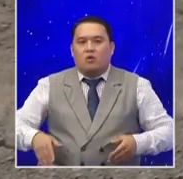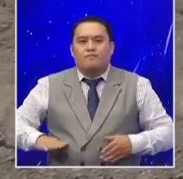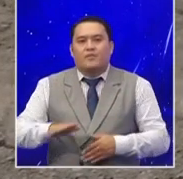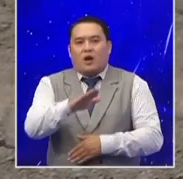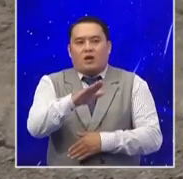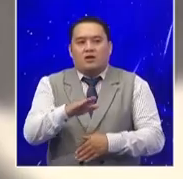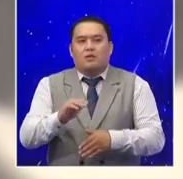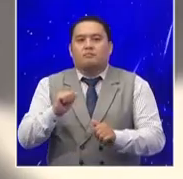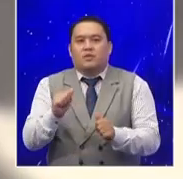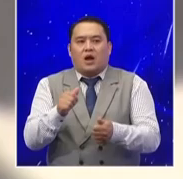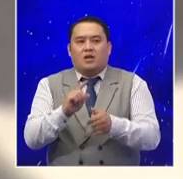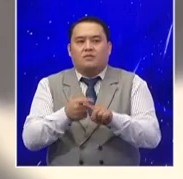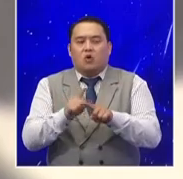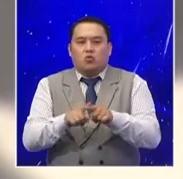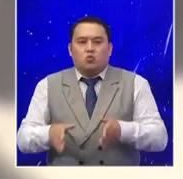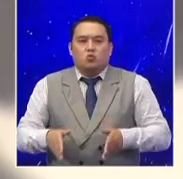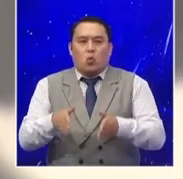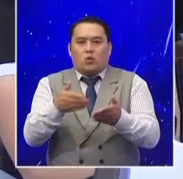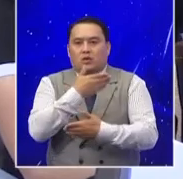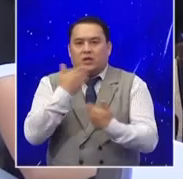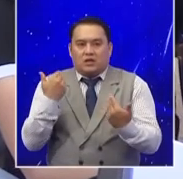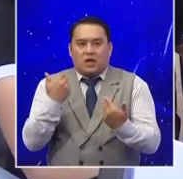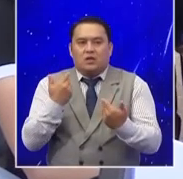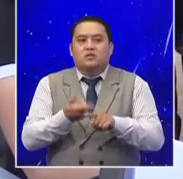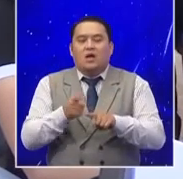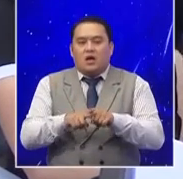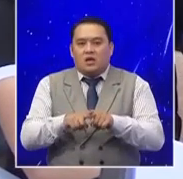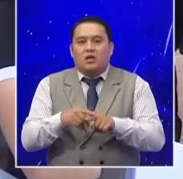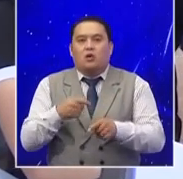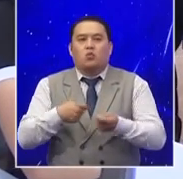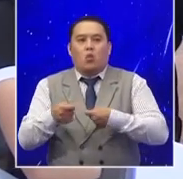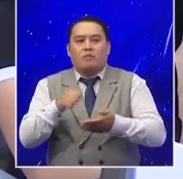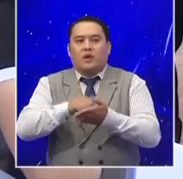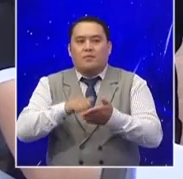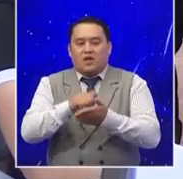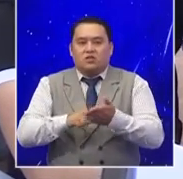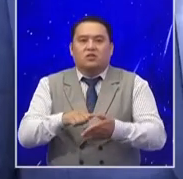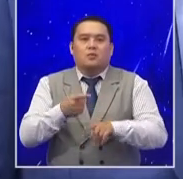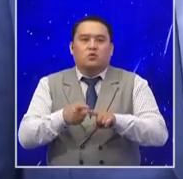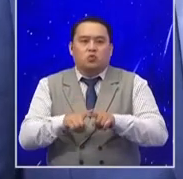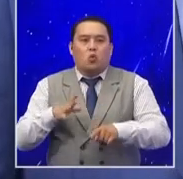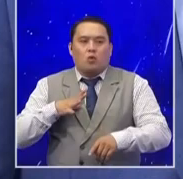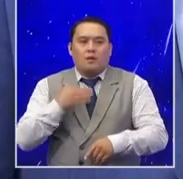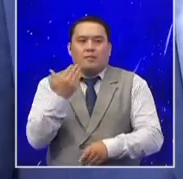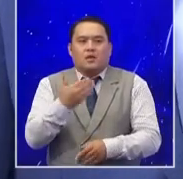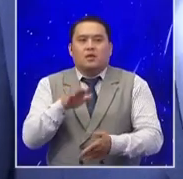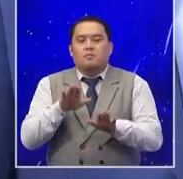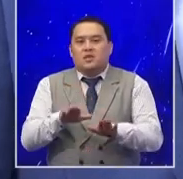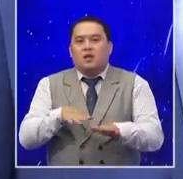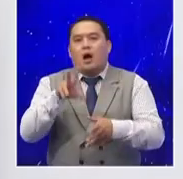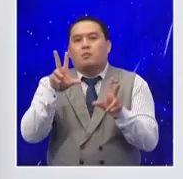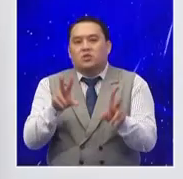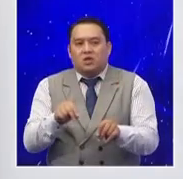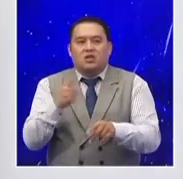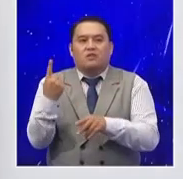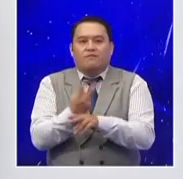а вот табличек Брайля и тактильных досок на объекте нет. За это упущение проверяющие сделали замечание. В свою очередь местные власти пообещали